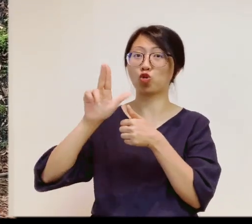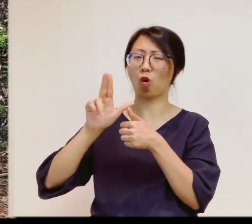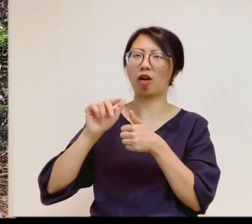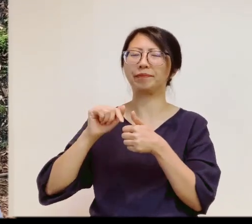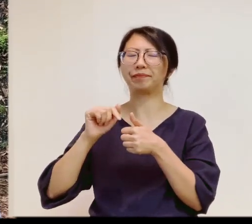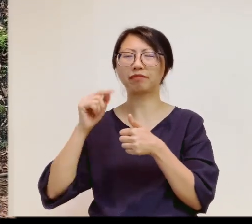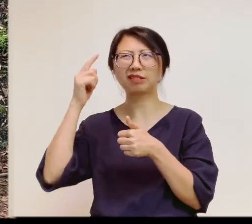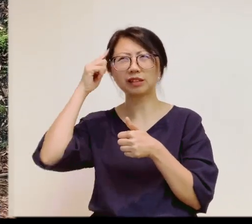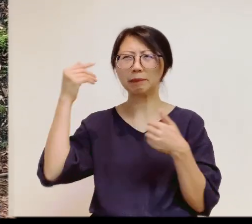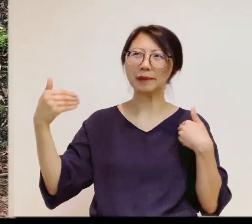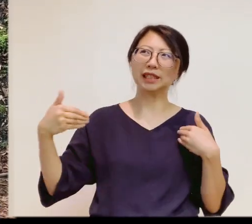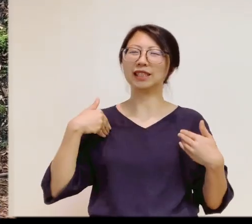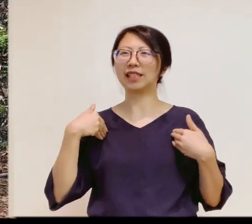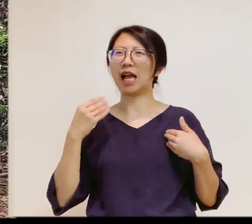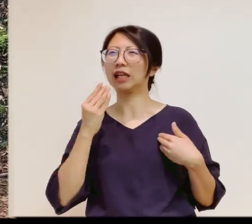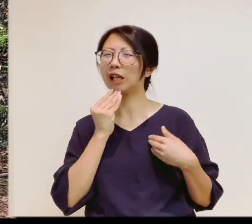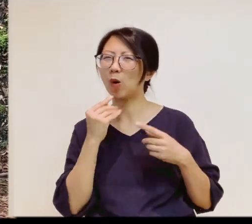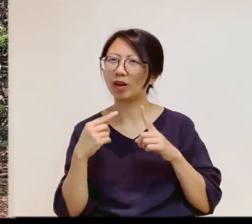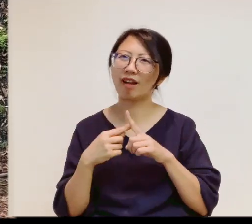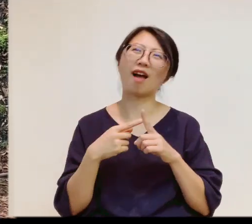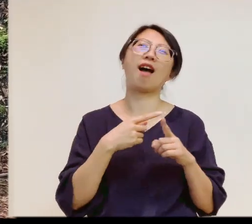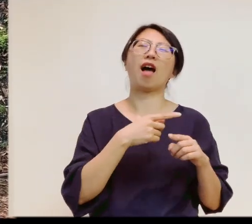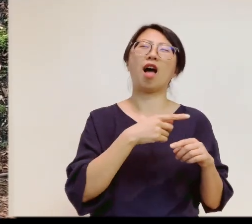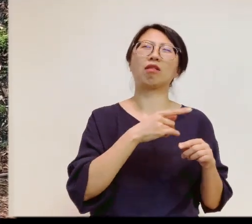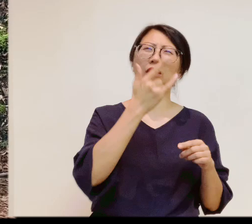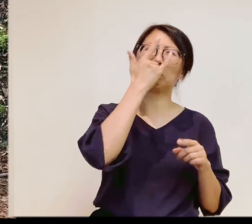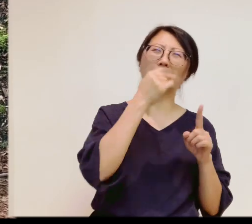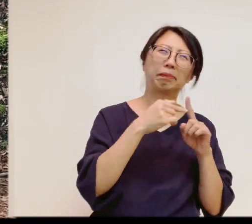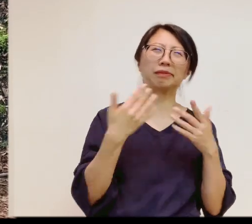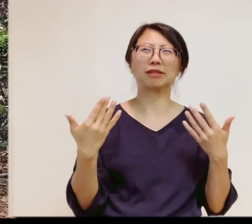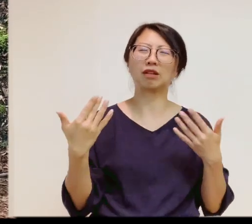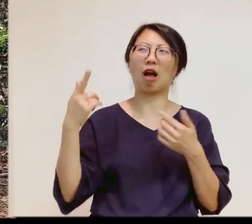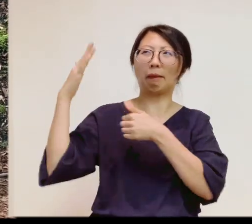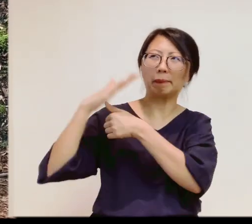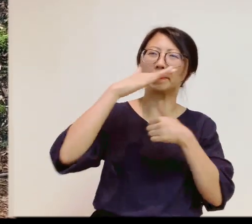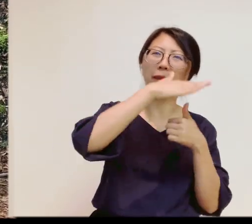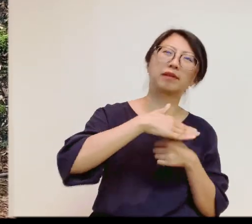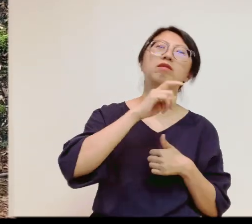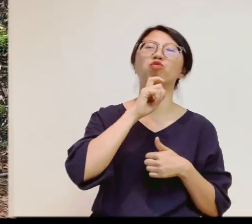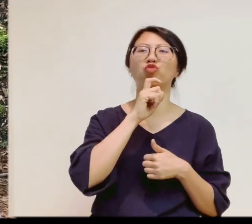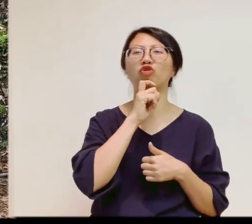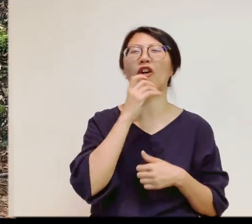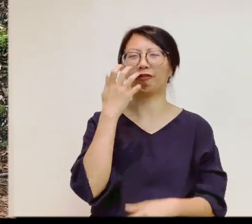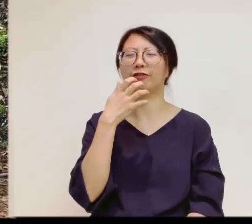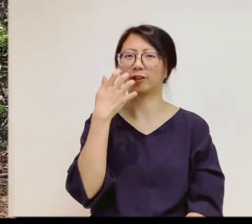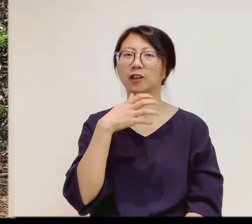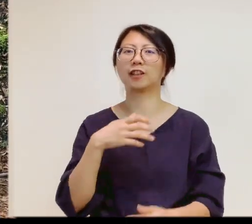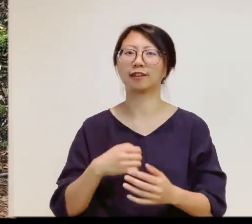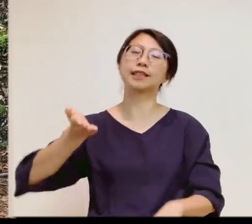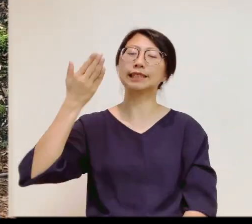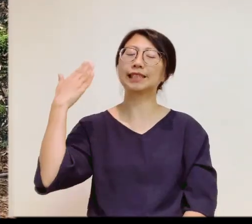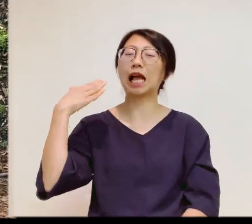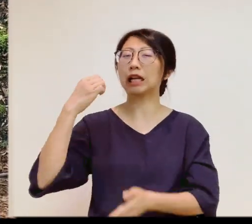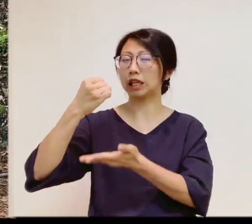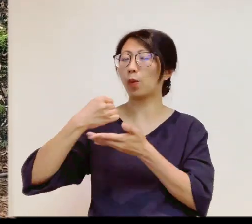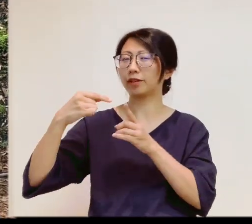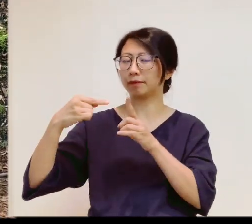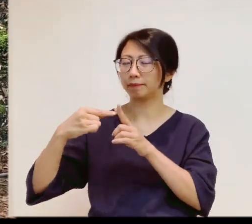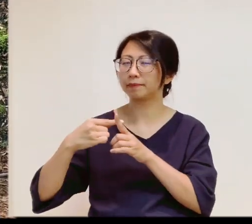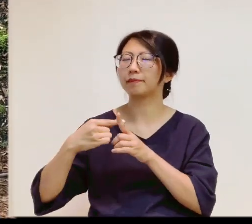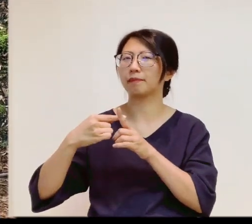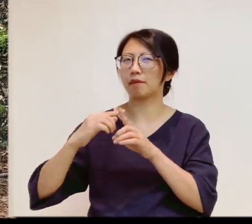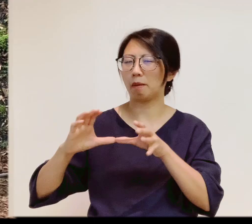咧喺呢一种咁样嘅身份嘅即系摆动里边咧，系受唔同类型嘅苦嘅。咁当时里